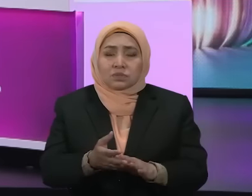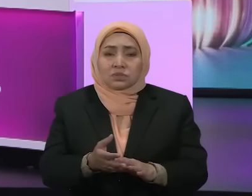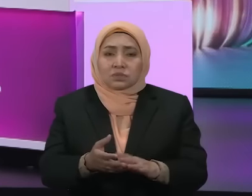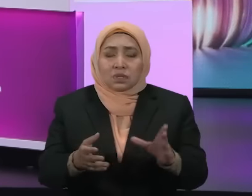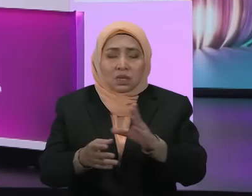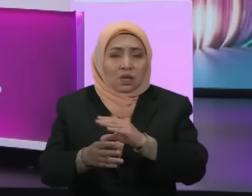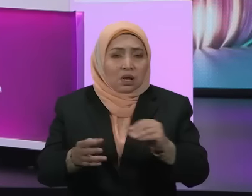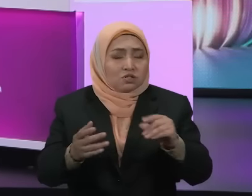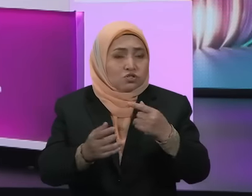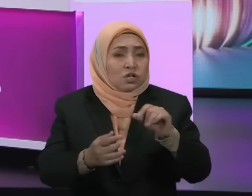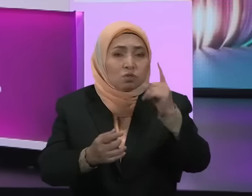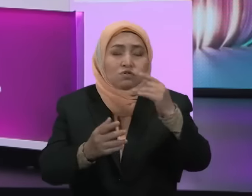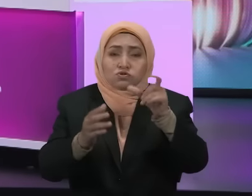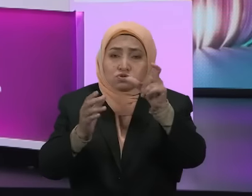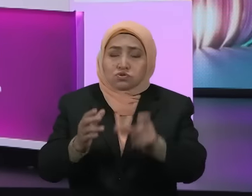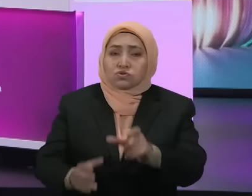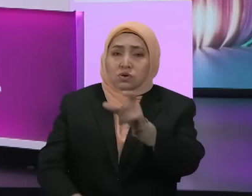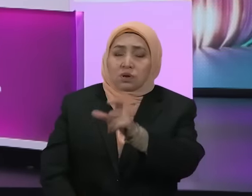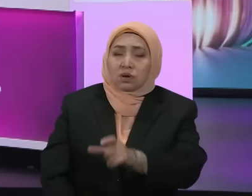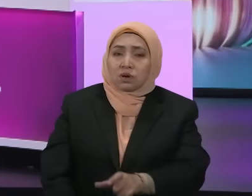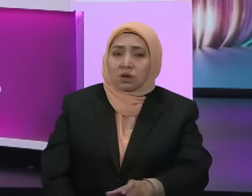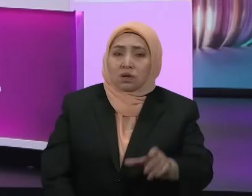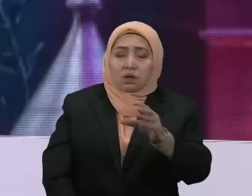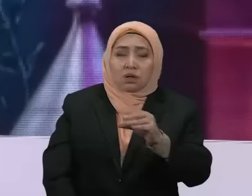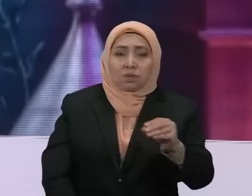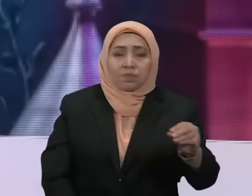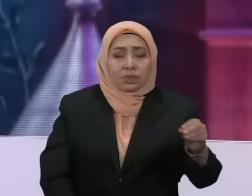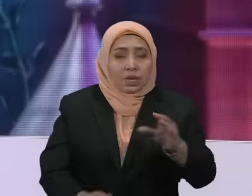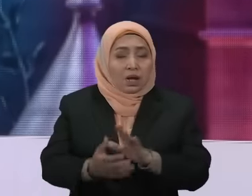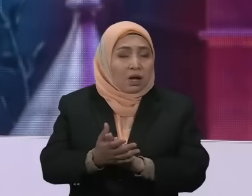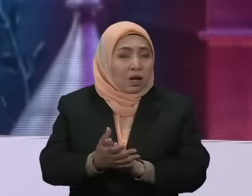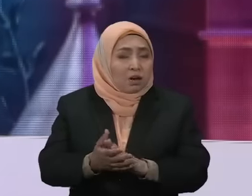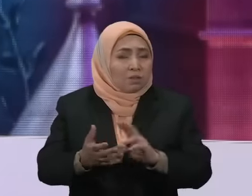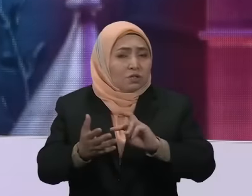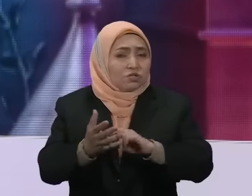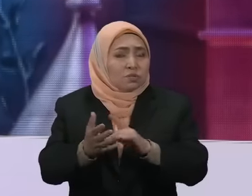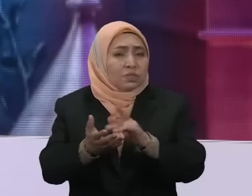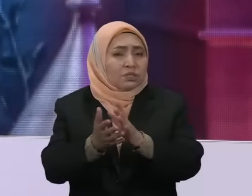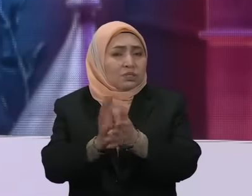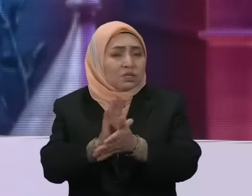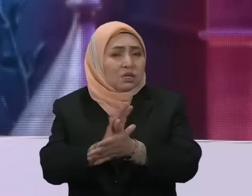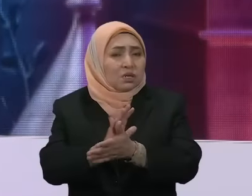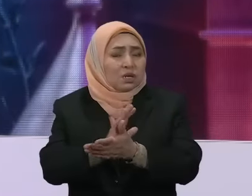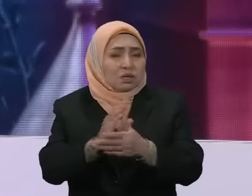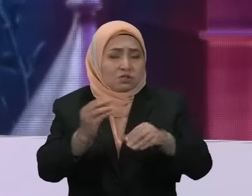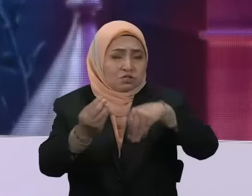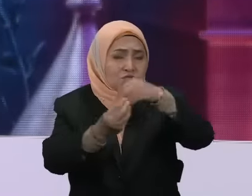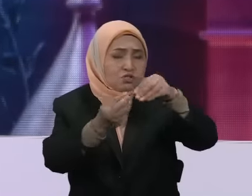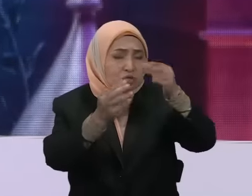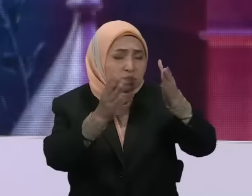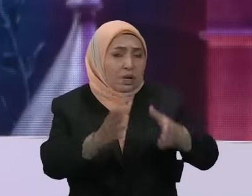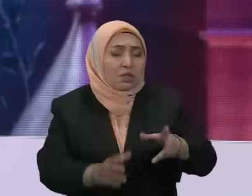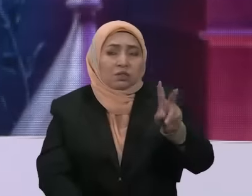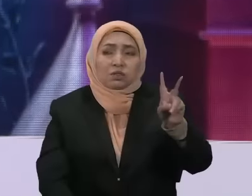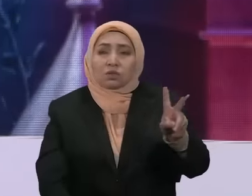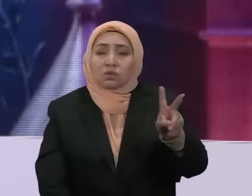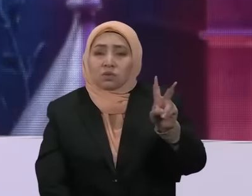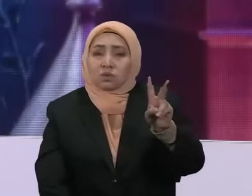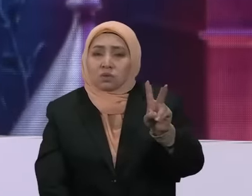menjadi salah seorang tetamu Allah. Alhamdulillah sihat ya, dijemput. Maksudnya gitu. Menjadi jemaah haji